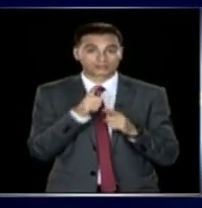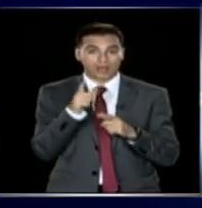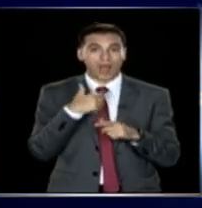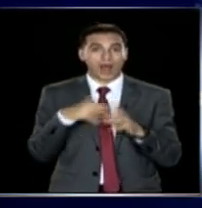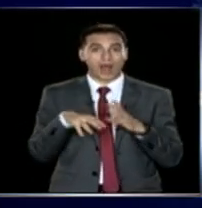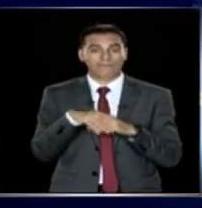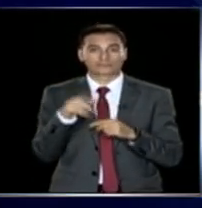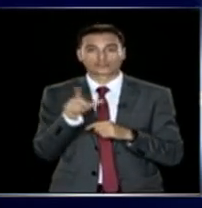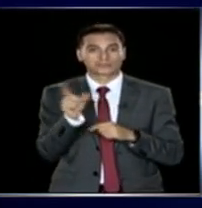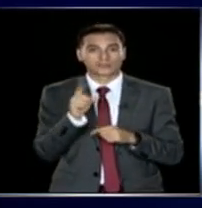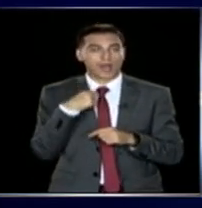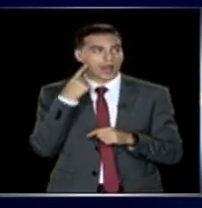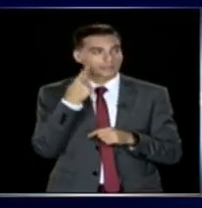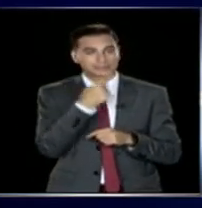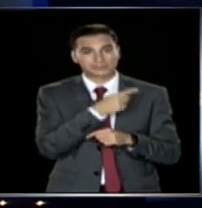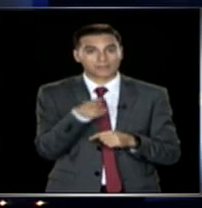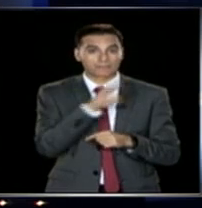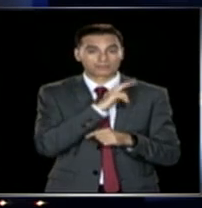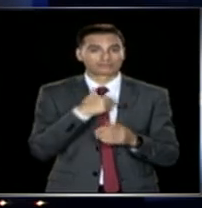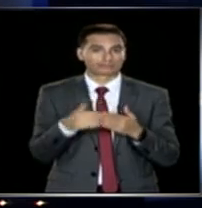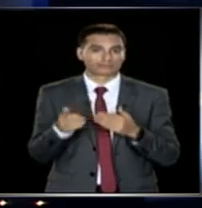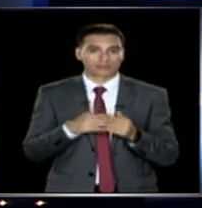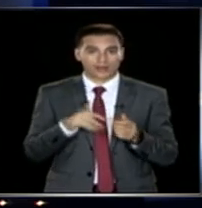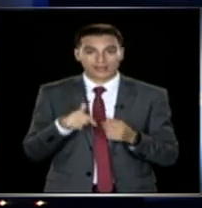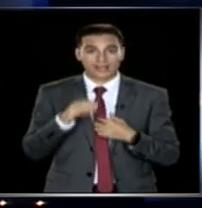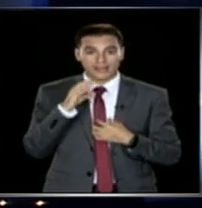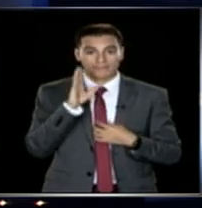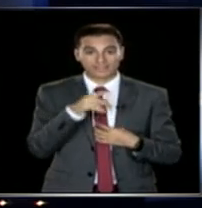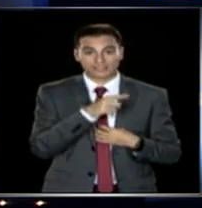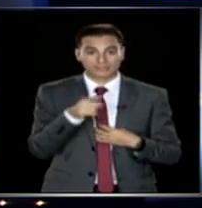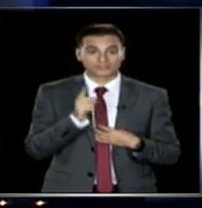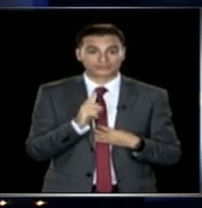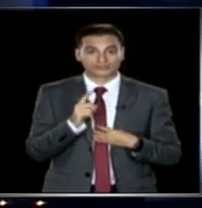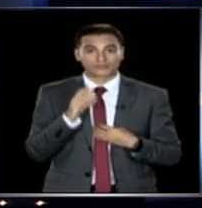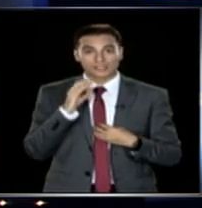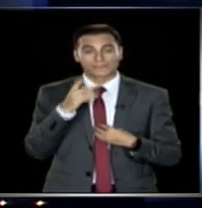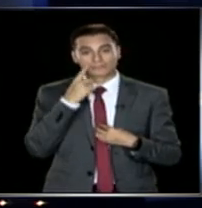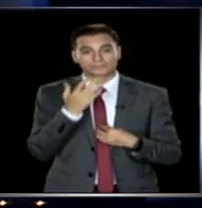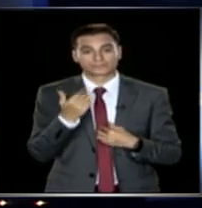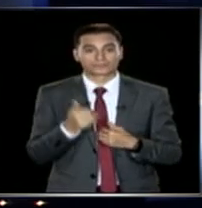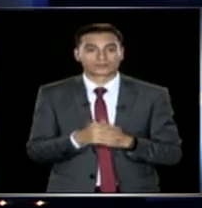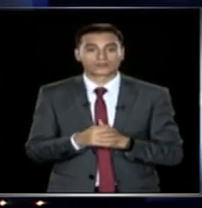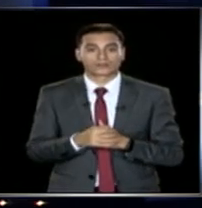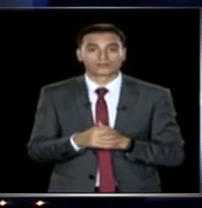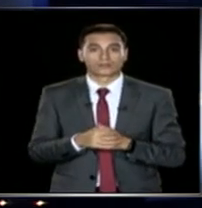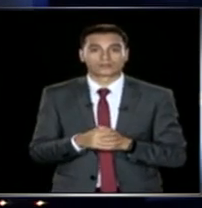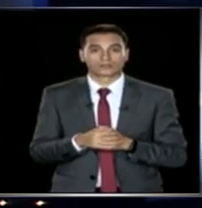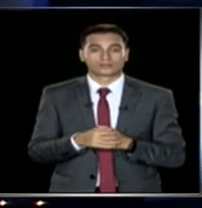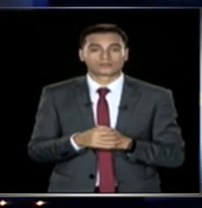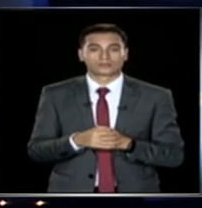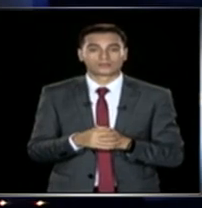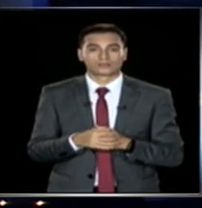فعلا. فاهم قصدي؟ خلي بالك. يا ترى في إجابة ولا مفيش إجابة؟ في إجابة إن شاء الله. أحمد فهمي